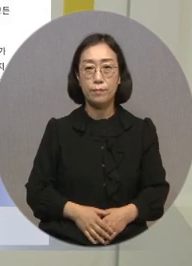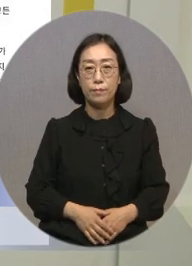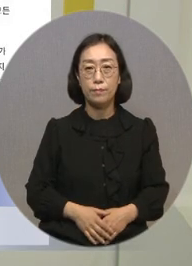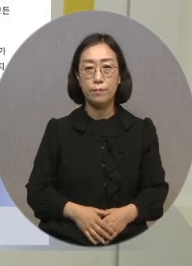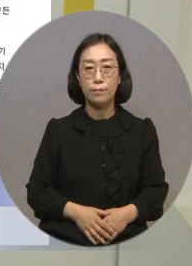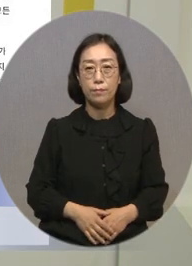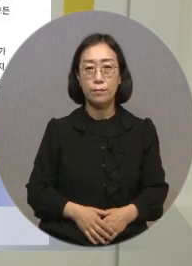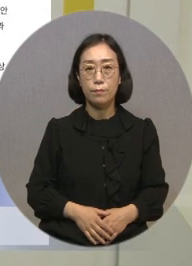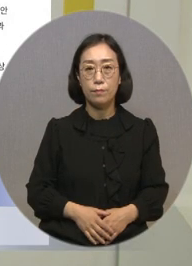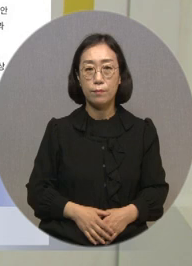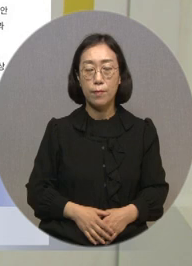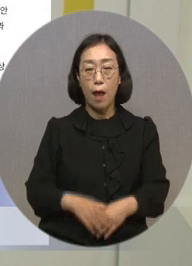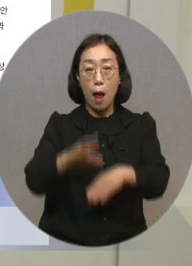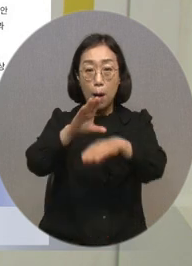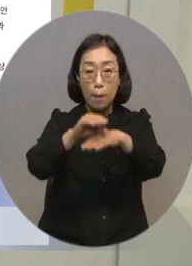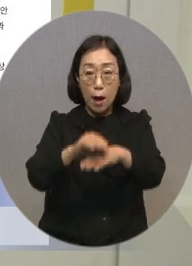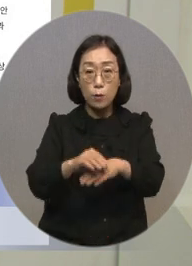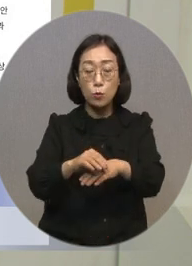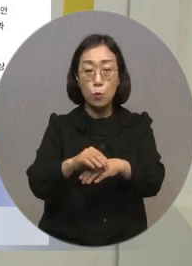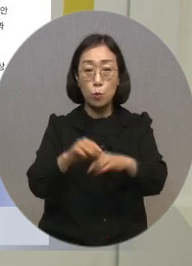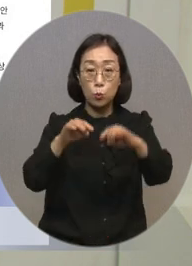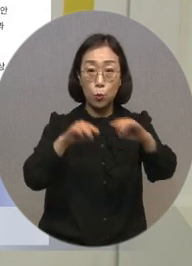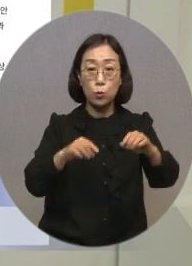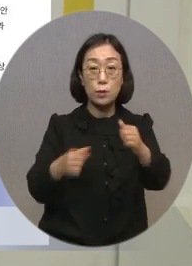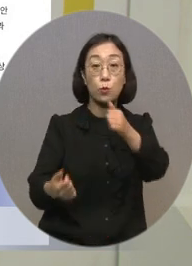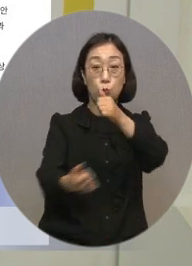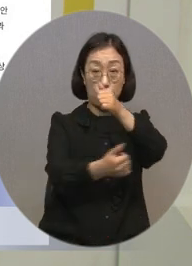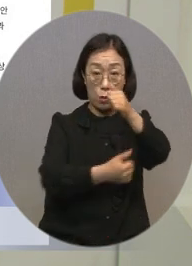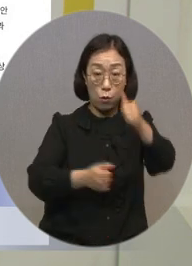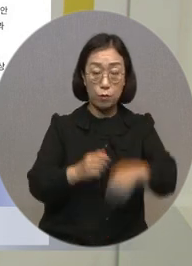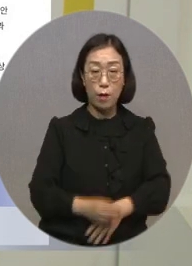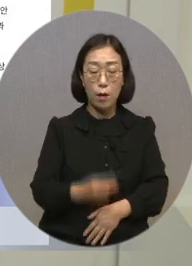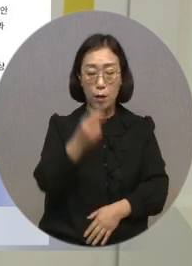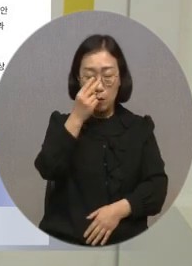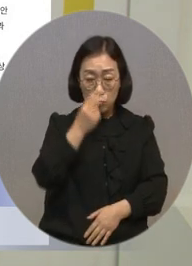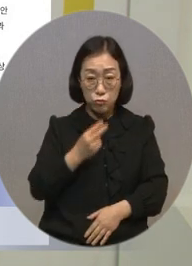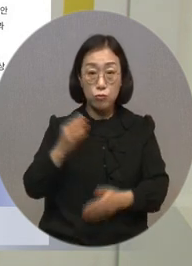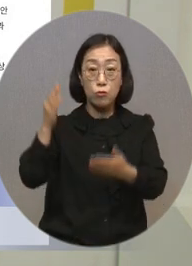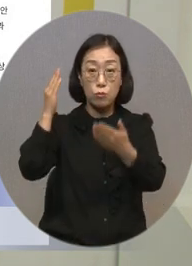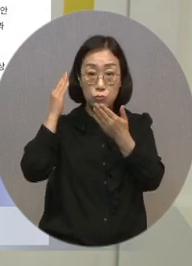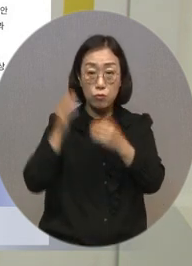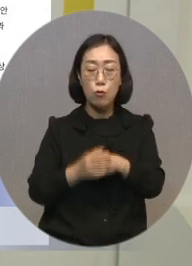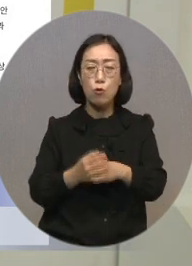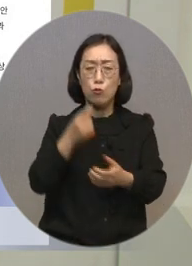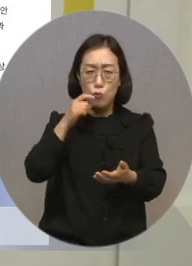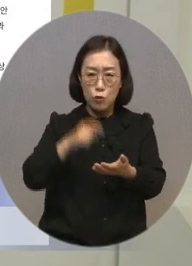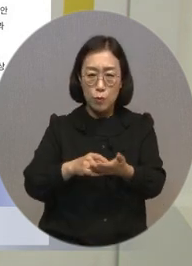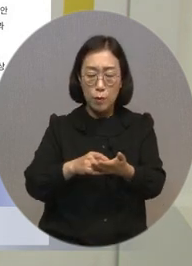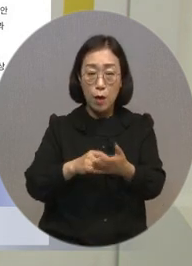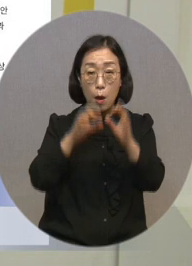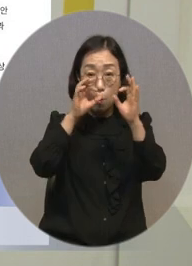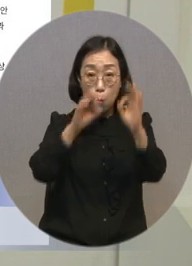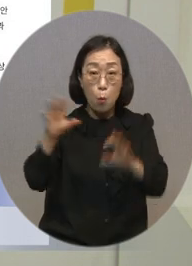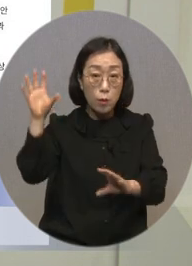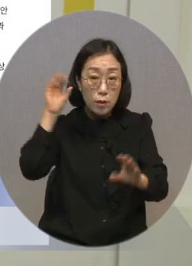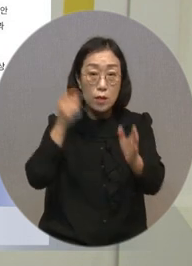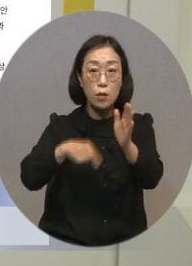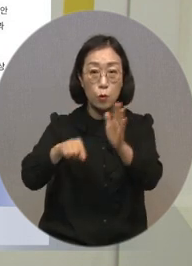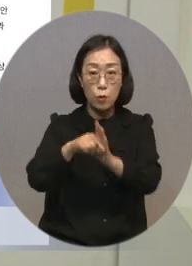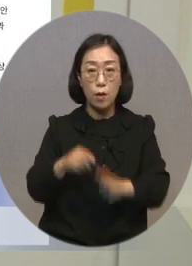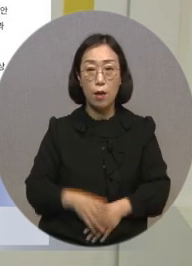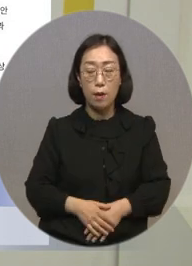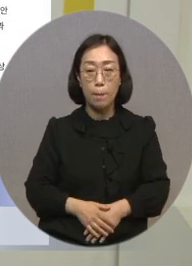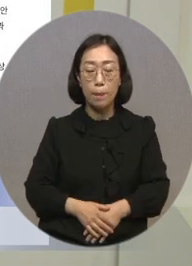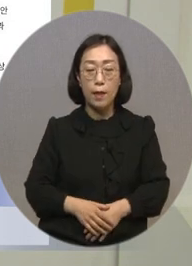다음였습니다이 방송통신 위원회가 시청각 장애인이 손쉽게 방송을 시청할 수 있도록 시각 청각